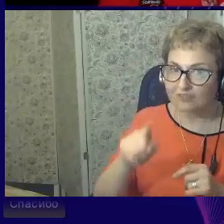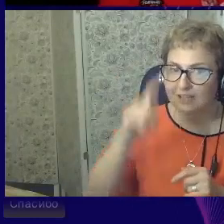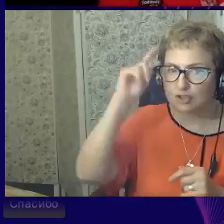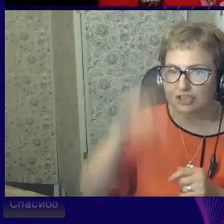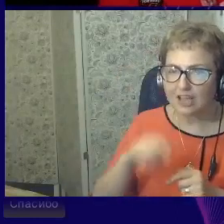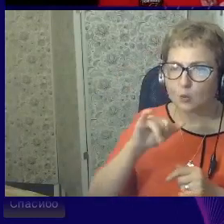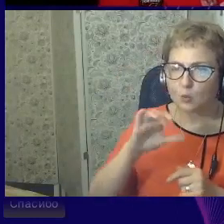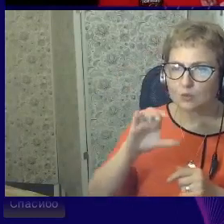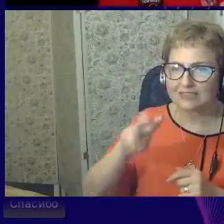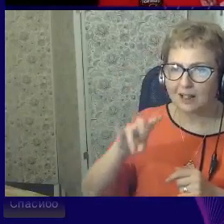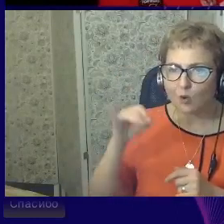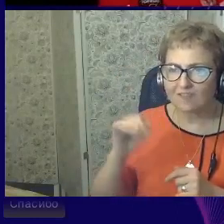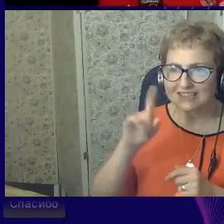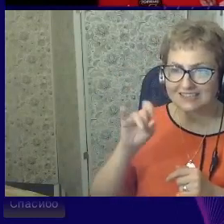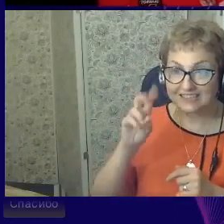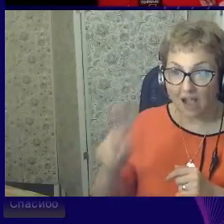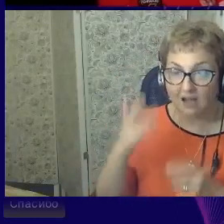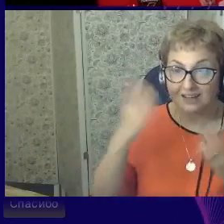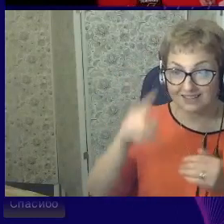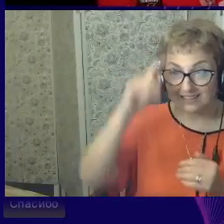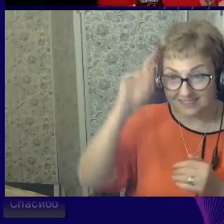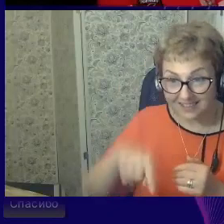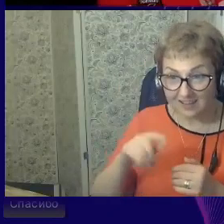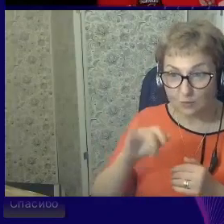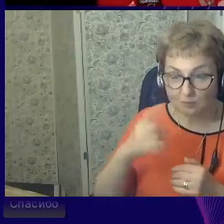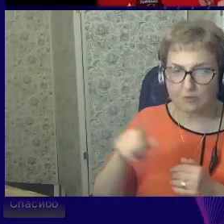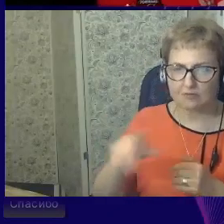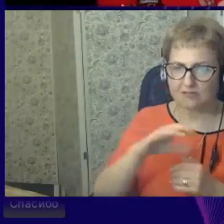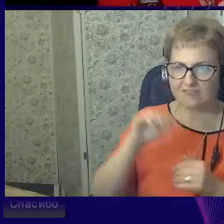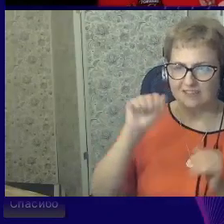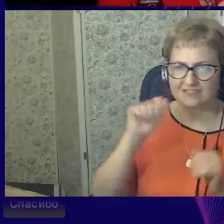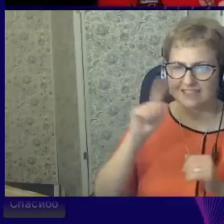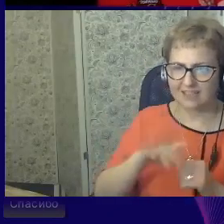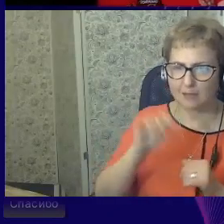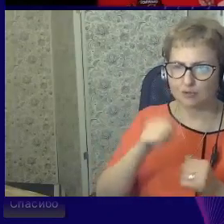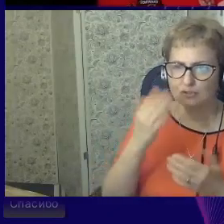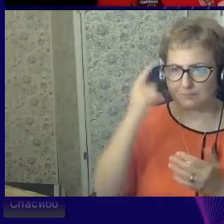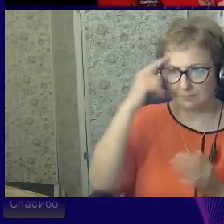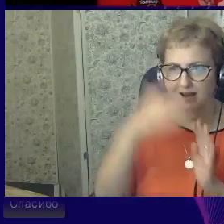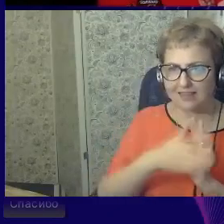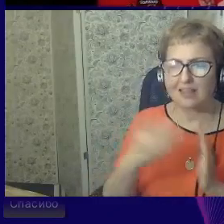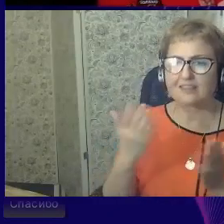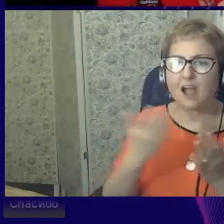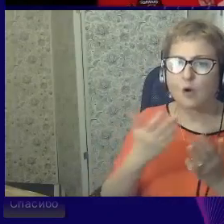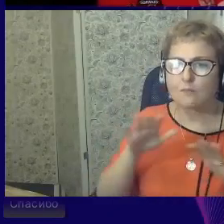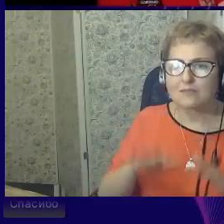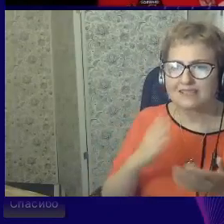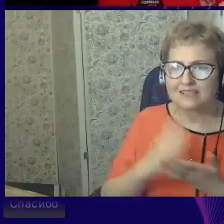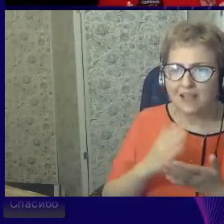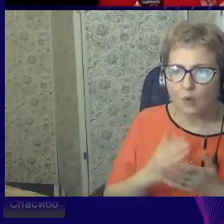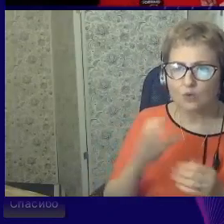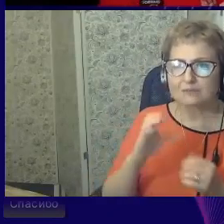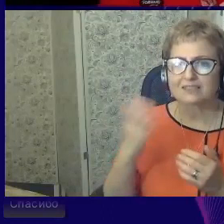условные знаки. Если мы условные знаки будем знать, мы всегда сможем прочитать карту и понять, в каком месте мы находимся,